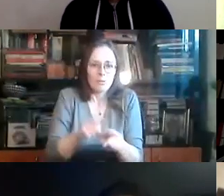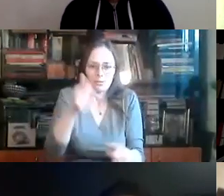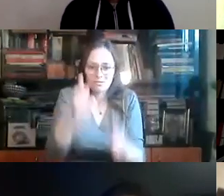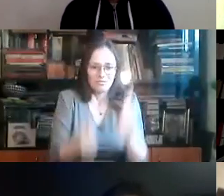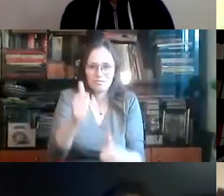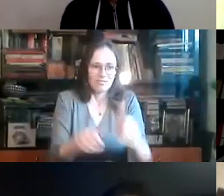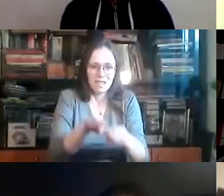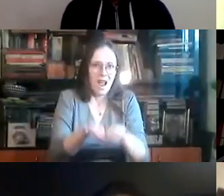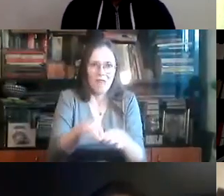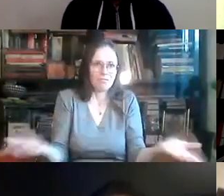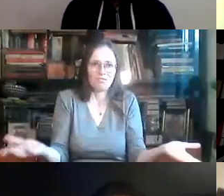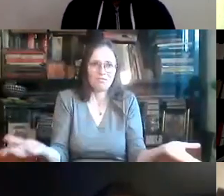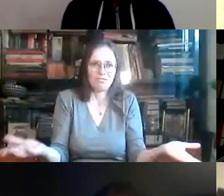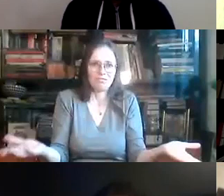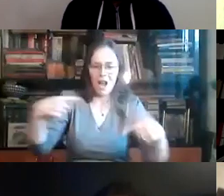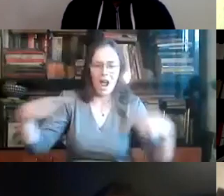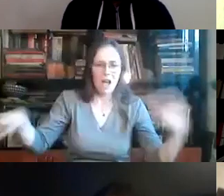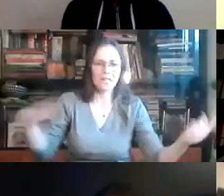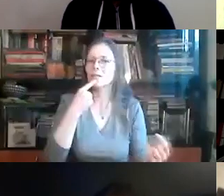как бы истина уже,